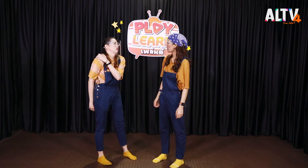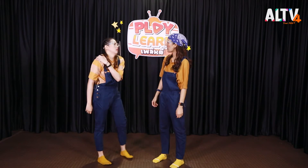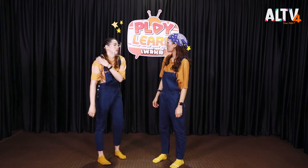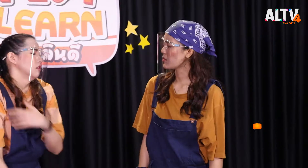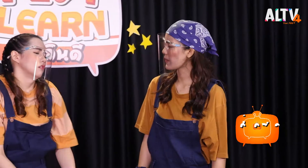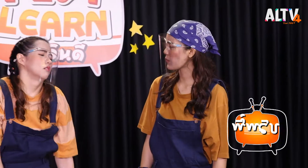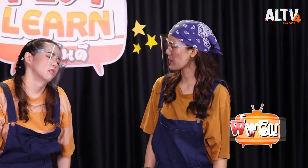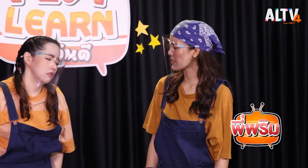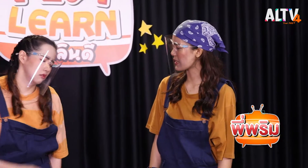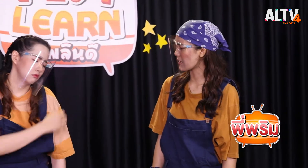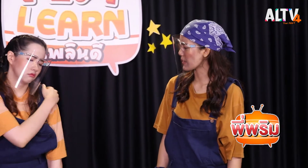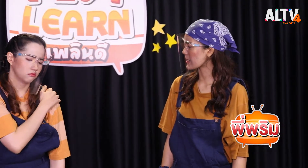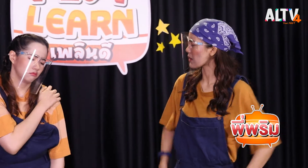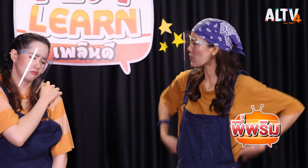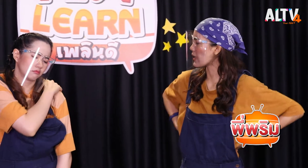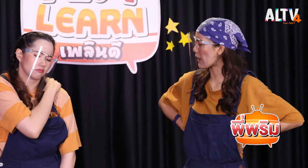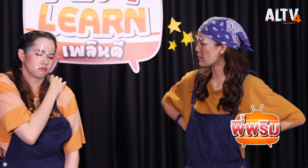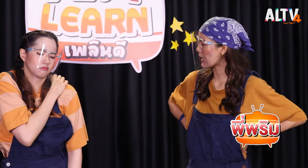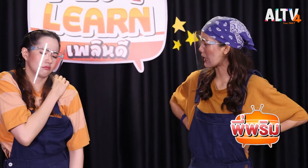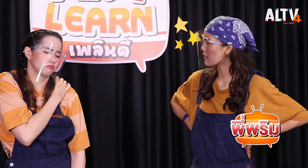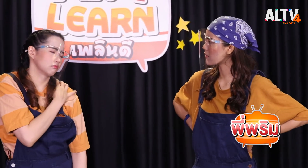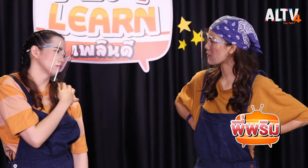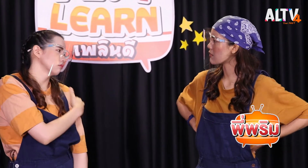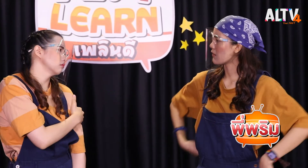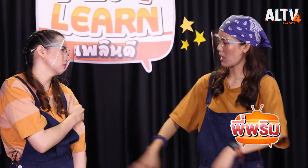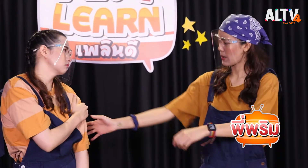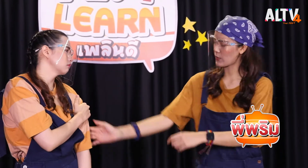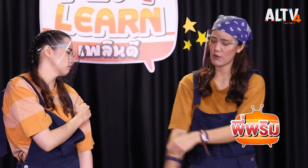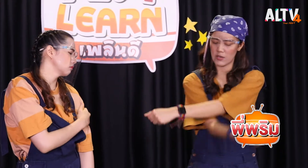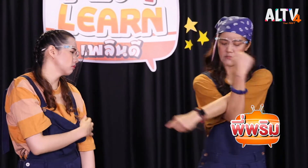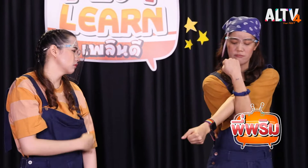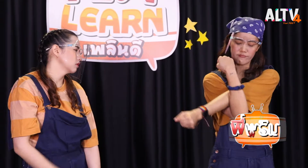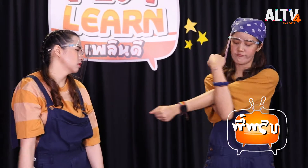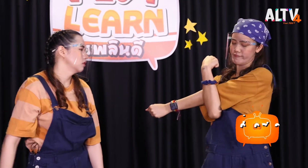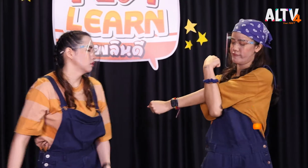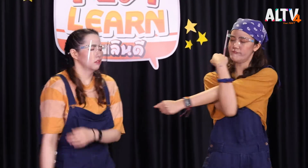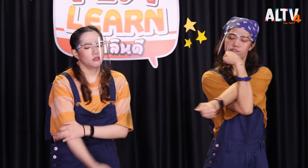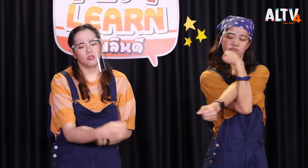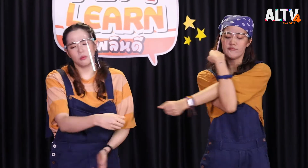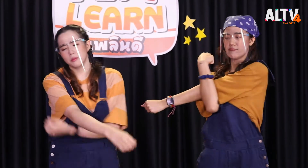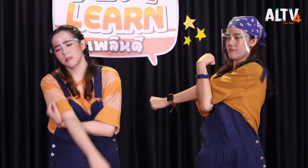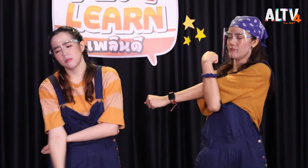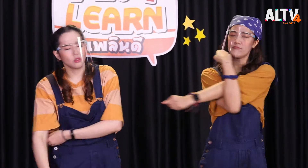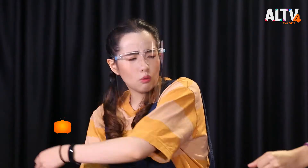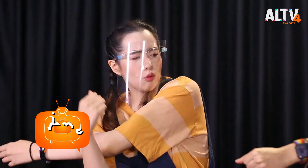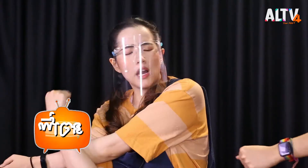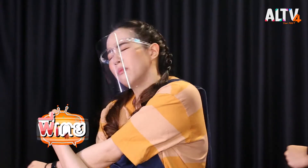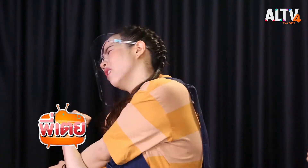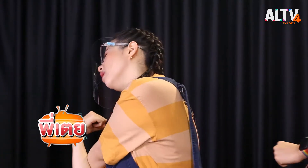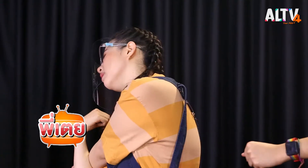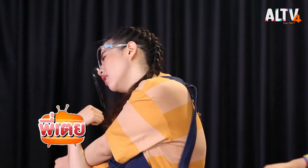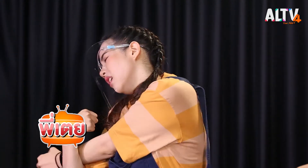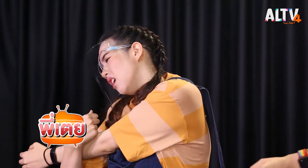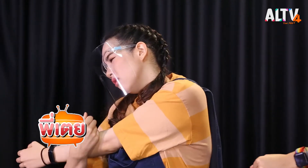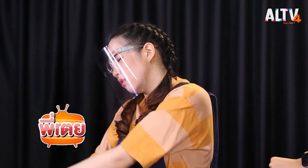ั้นน่ะไปวิ่งมาเสร็จแล้วเมื่อกี้ก็ครูดาวแล้วนี่นะเอามาครูดาวอีกหน่อย โอ้ยพี่พิมก็ครูดาวไป